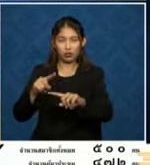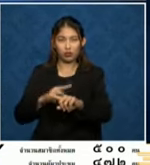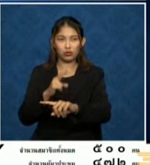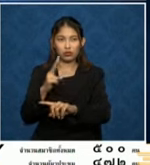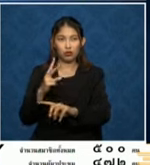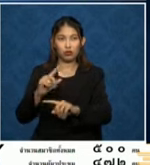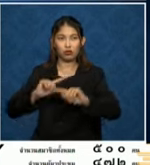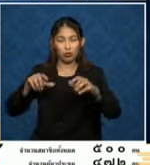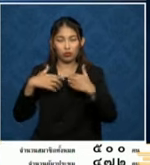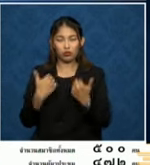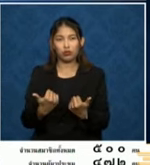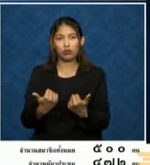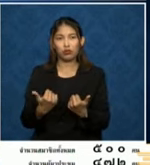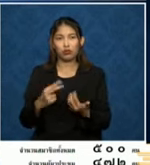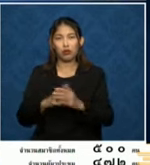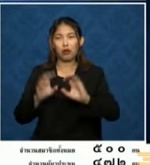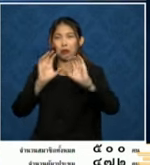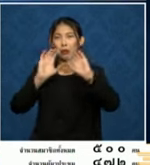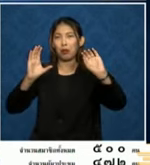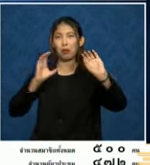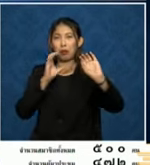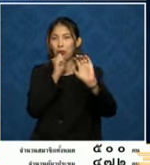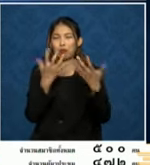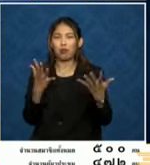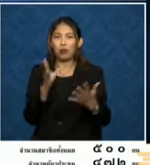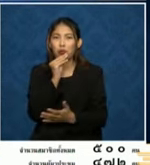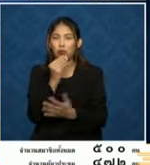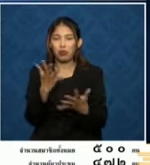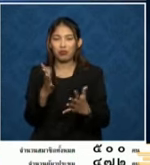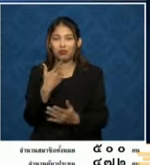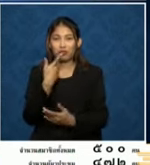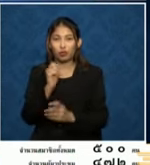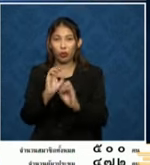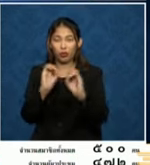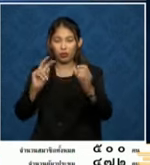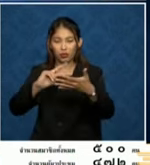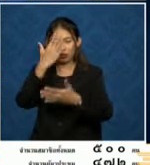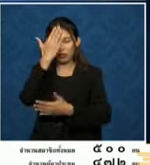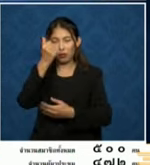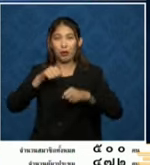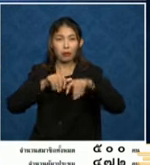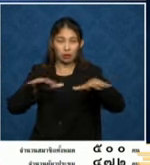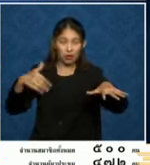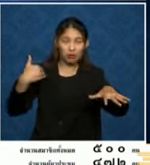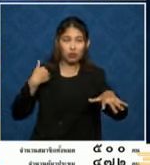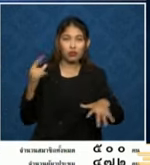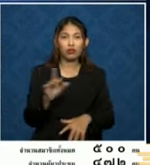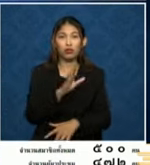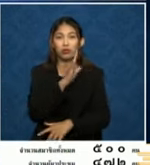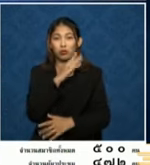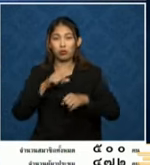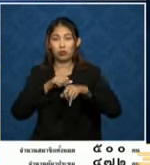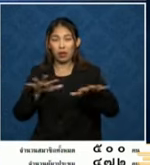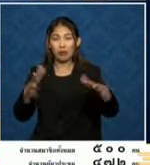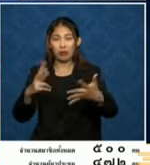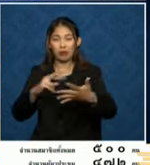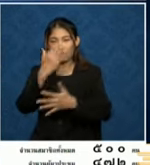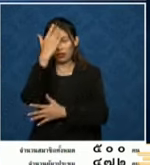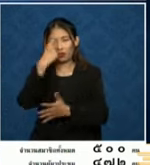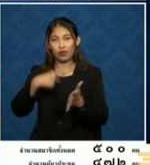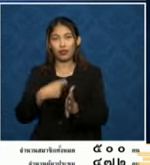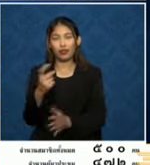มาเกิน1เดือนครับรัฐบาลก็ยังเงียบกริบไม่มีแม้กระทั่งคำตอบกลับมาว่าจะเผยแพร่รายงานหรือไม่หรือถ้าจะไม่เผยแพร่ด้วยสาเหตุ